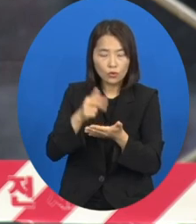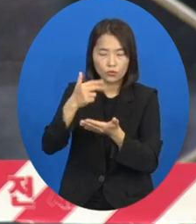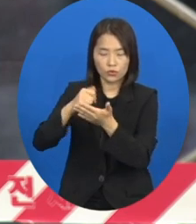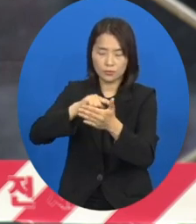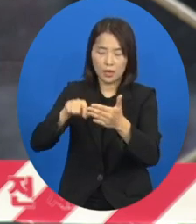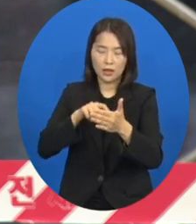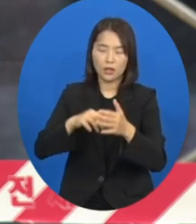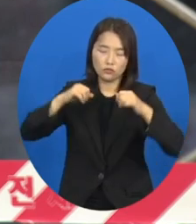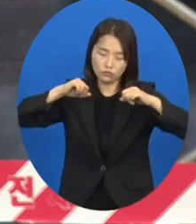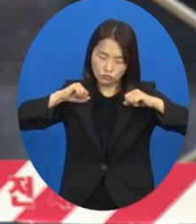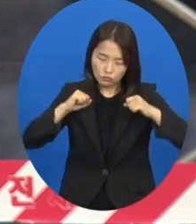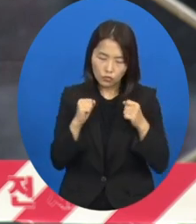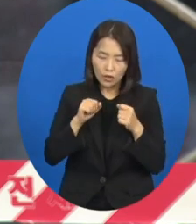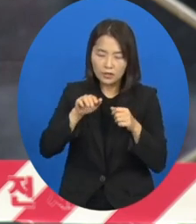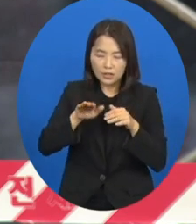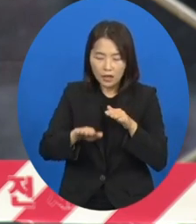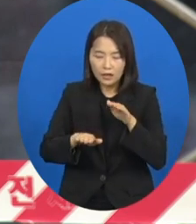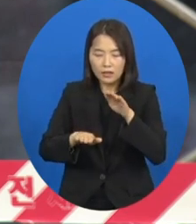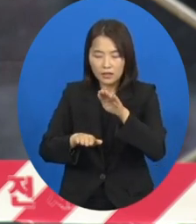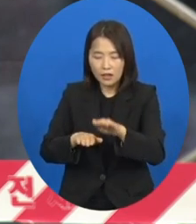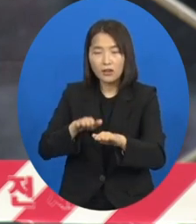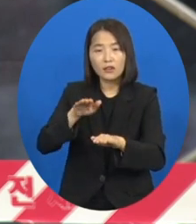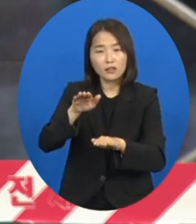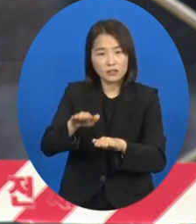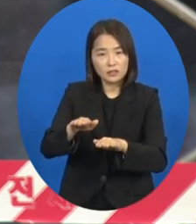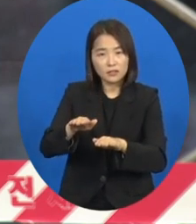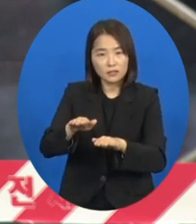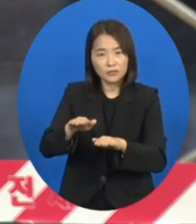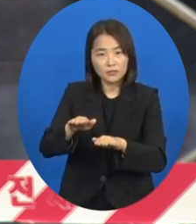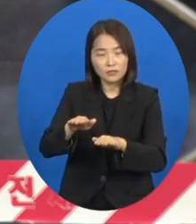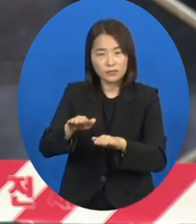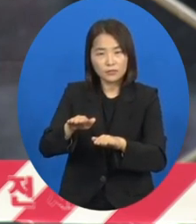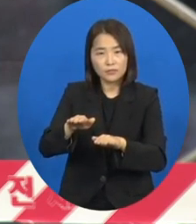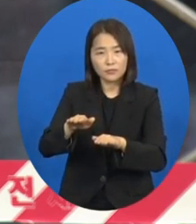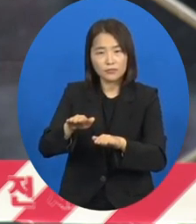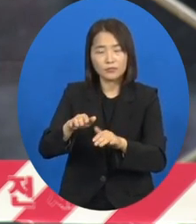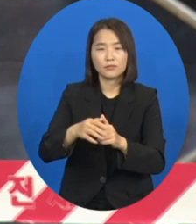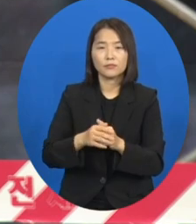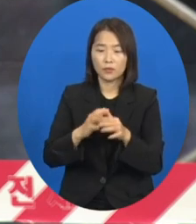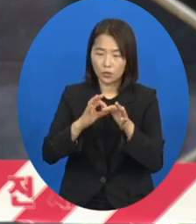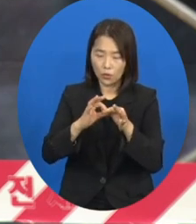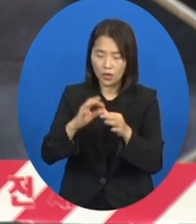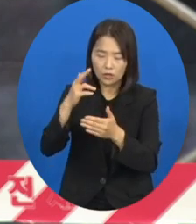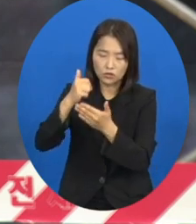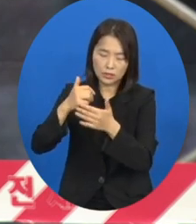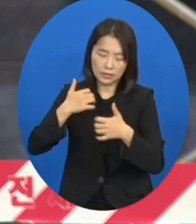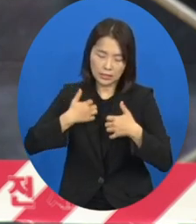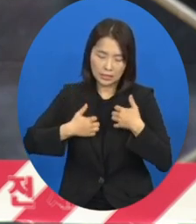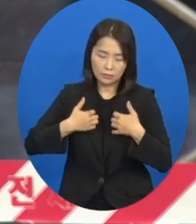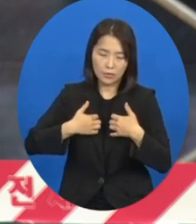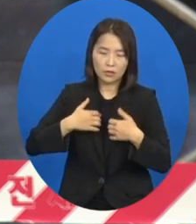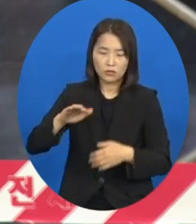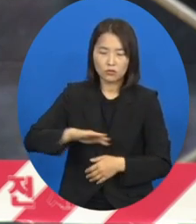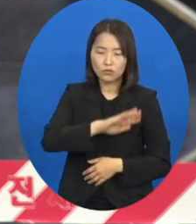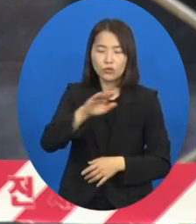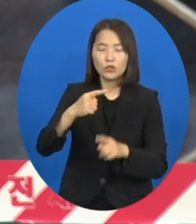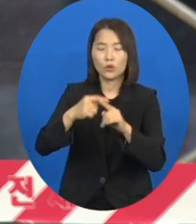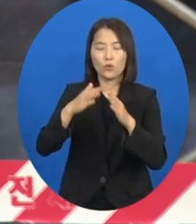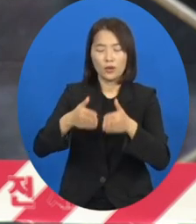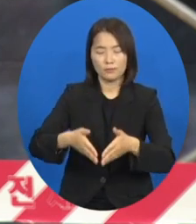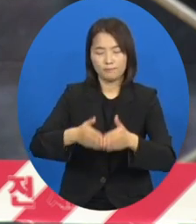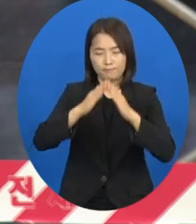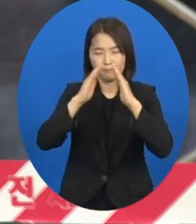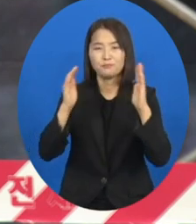순종하는 한 걸음 한 걸음의 발걸음 발걸음이 모아져서 주님이 기뻐하는 선한목자교회가 세워지게